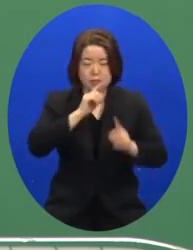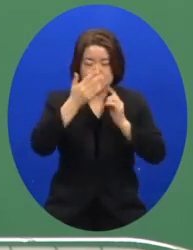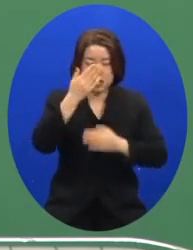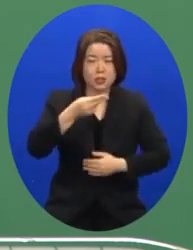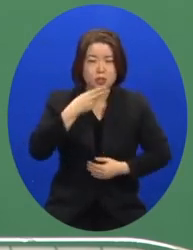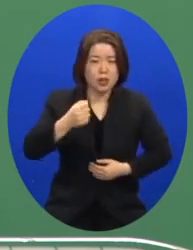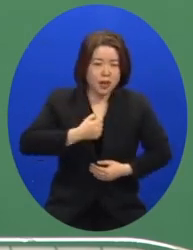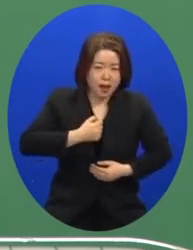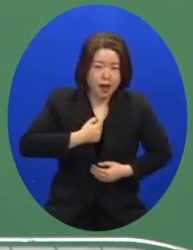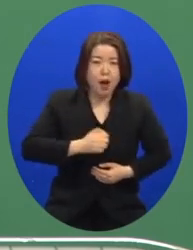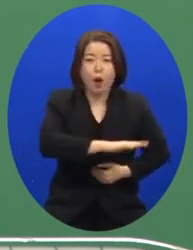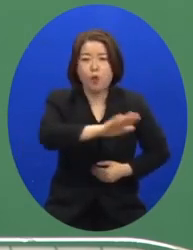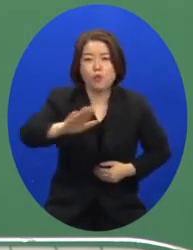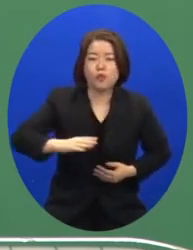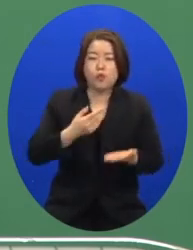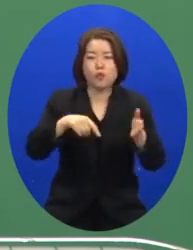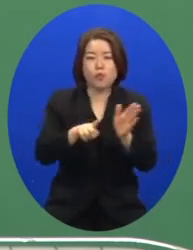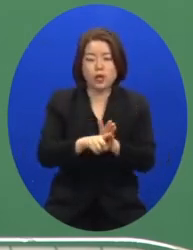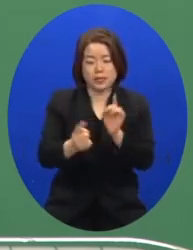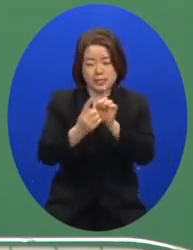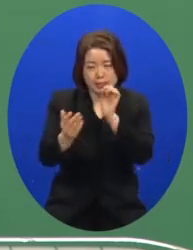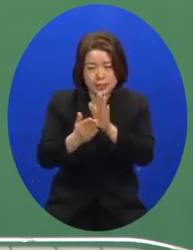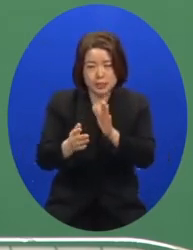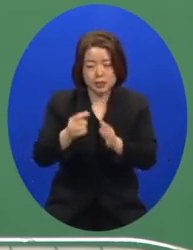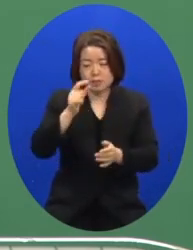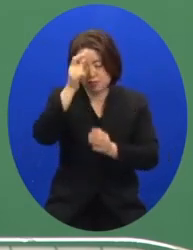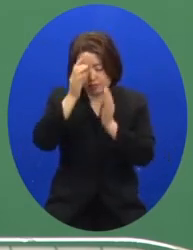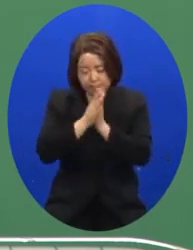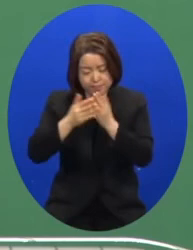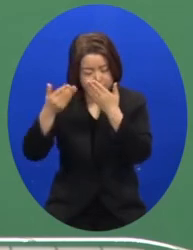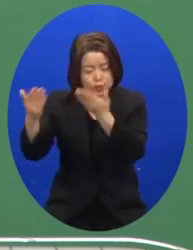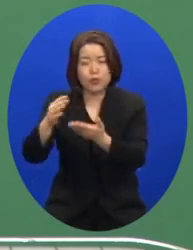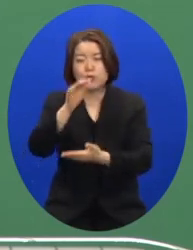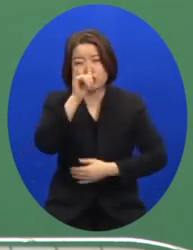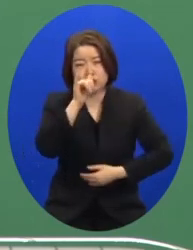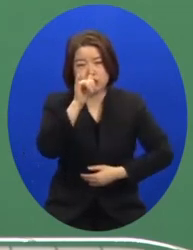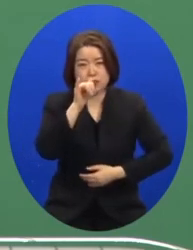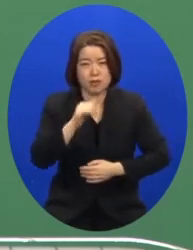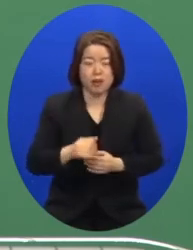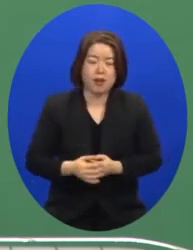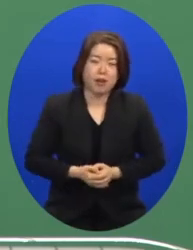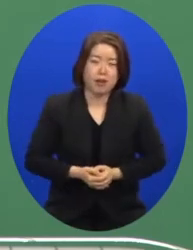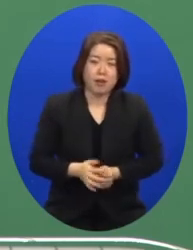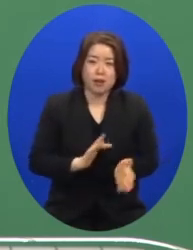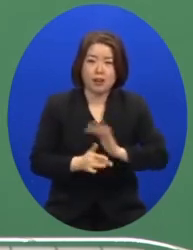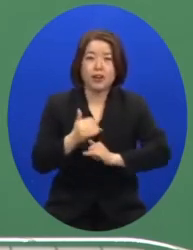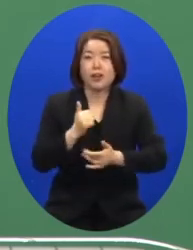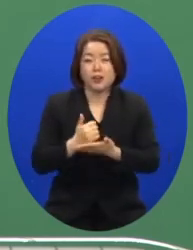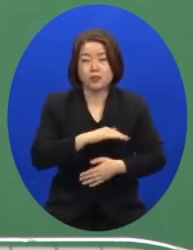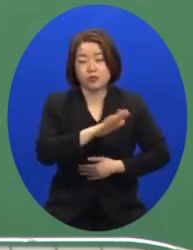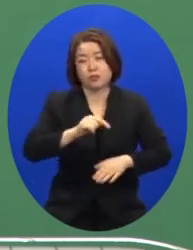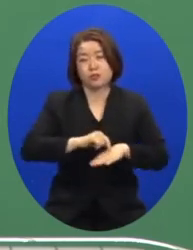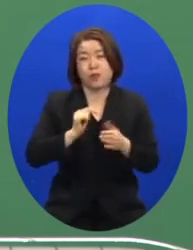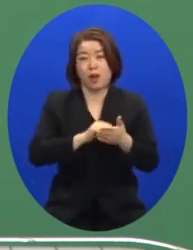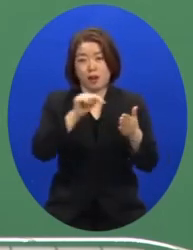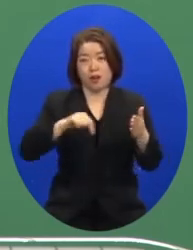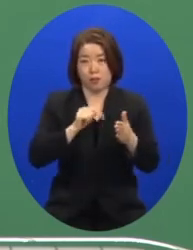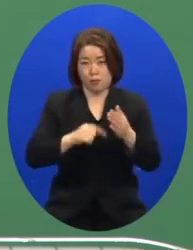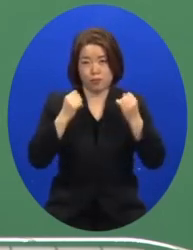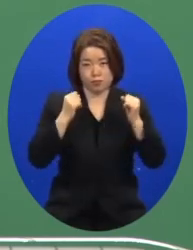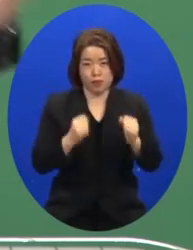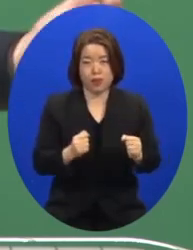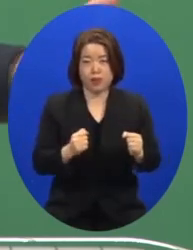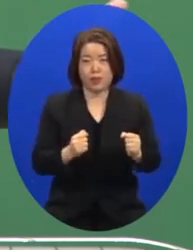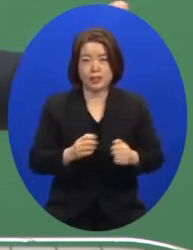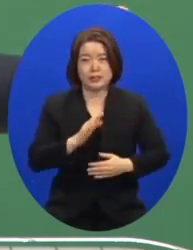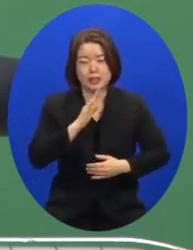탄식으로 우리를 위하여 친히 간구 하시느니라 예수님께서 우리 마음에 거 하신 것은 정말